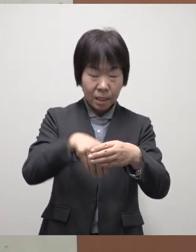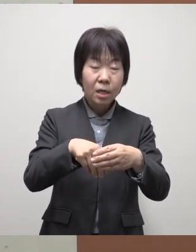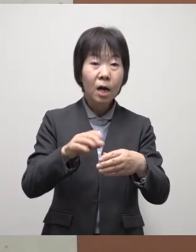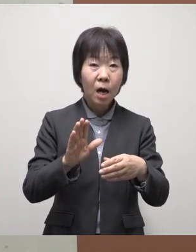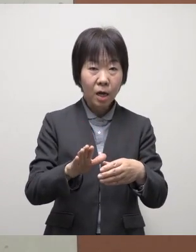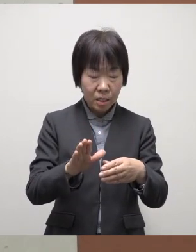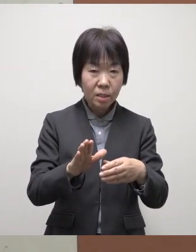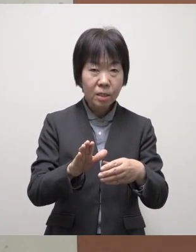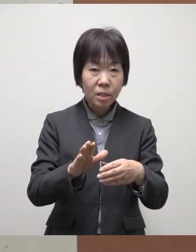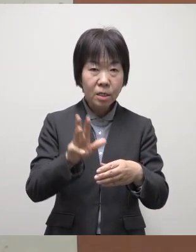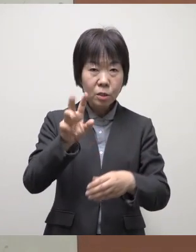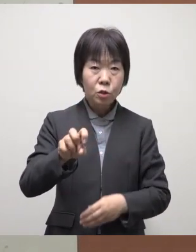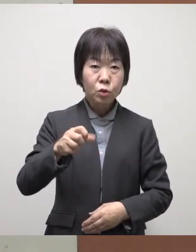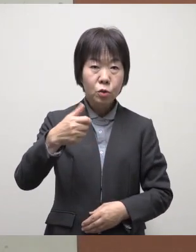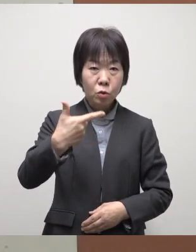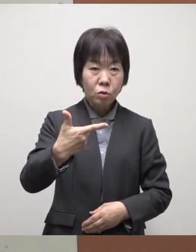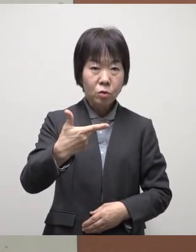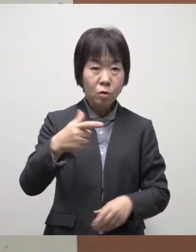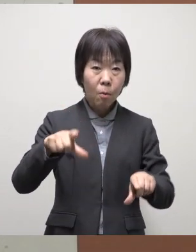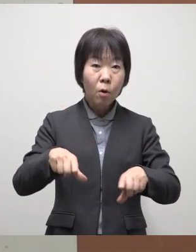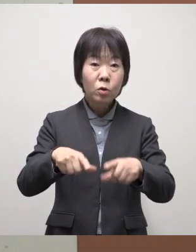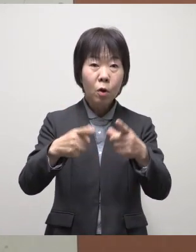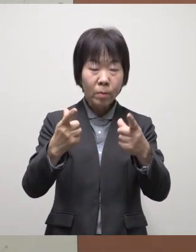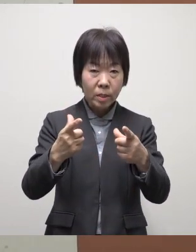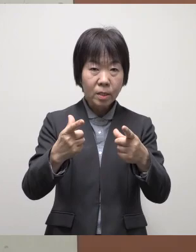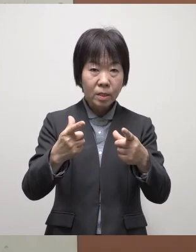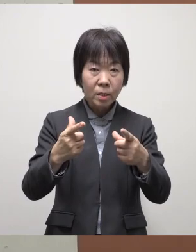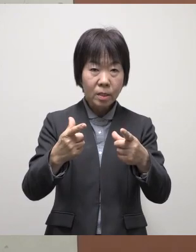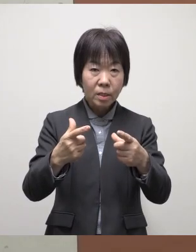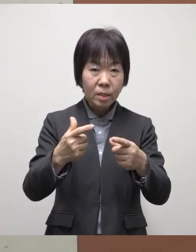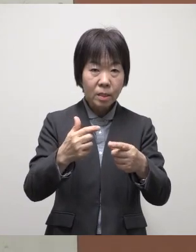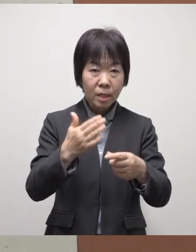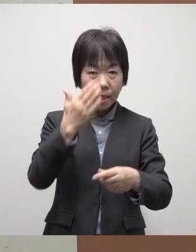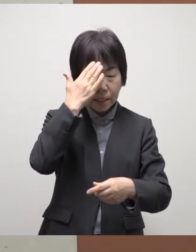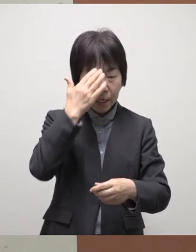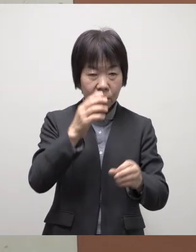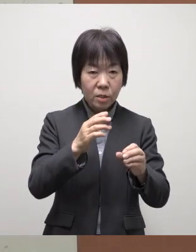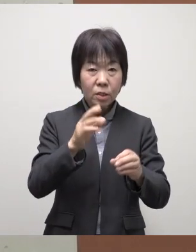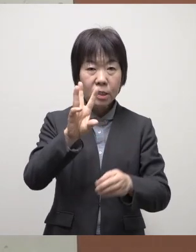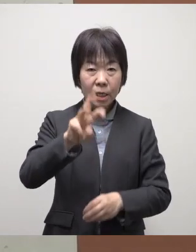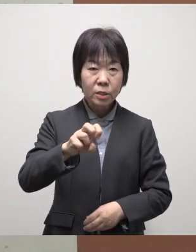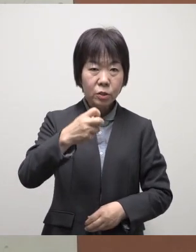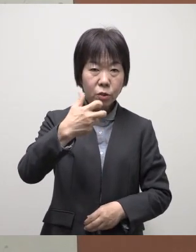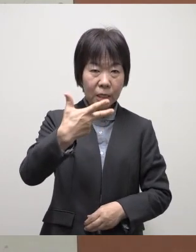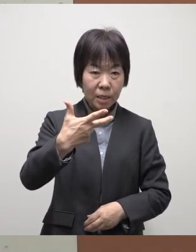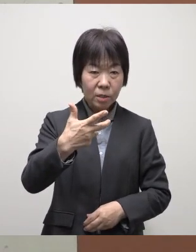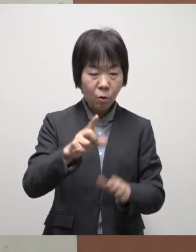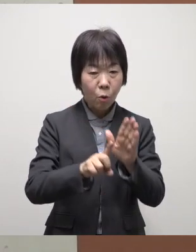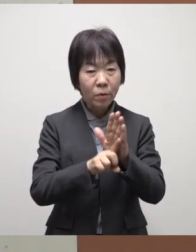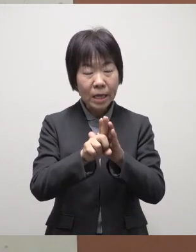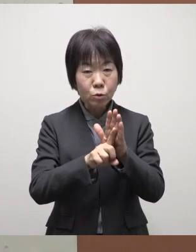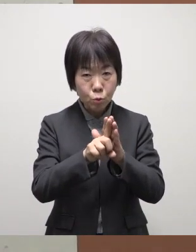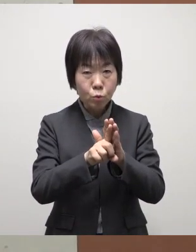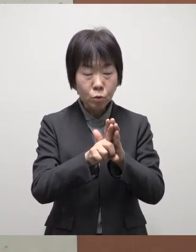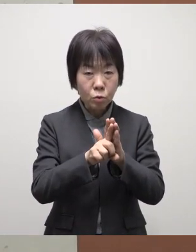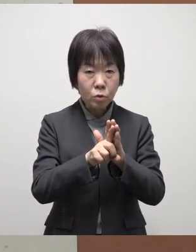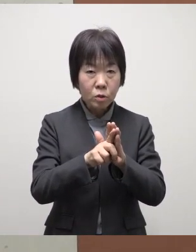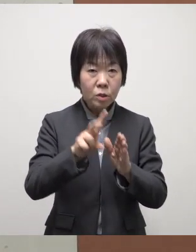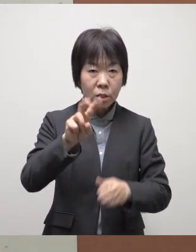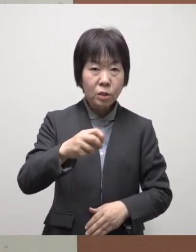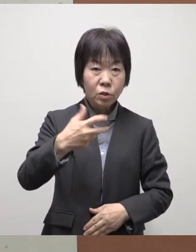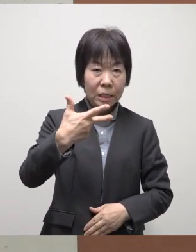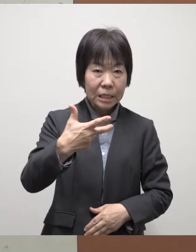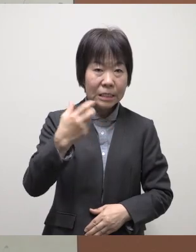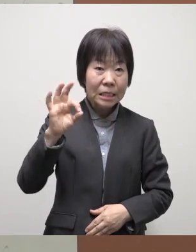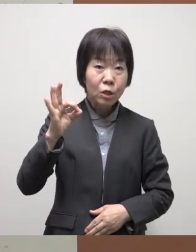あり26日木曜日に37度の微熱27日金曜日